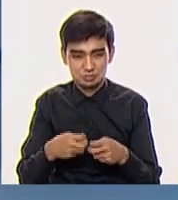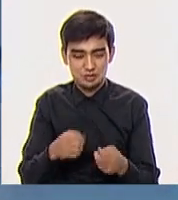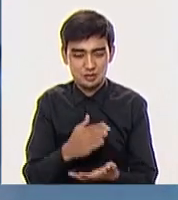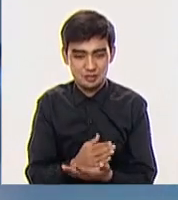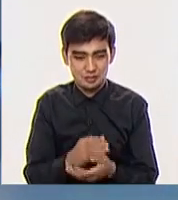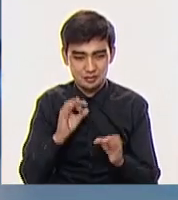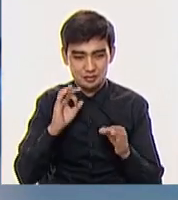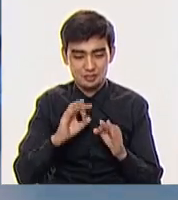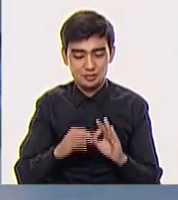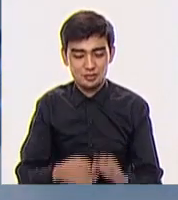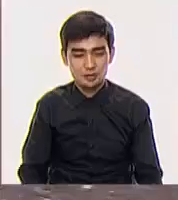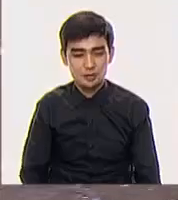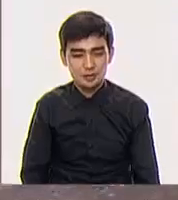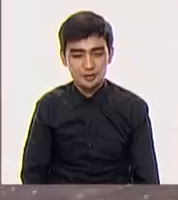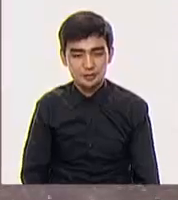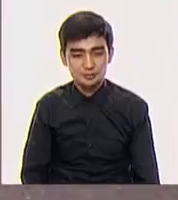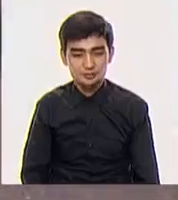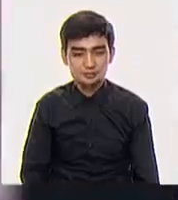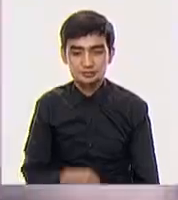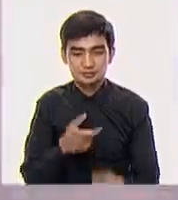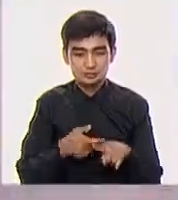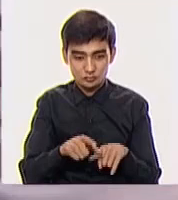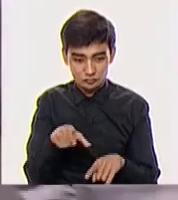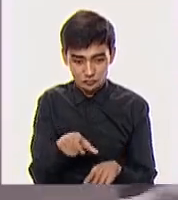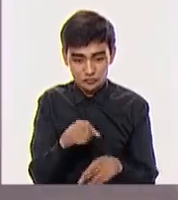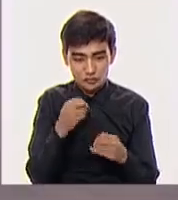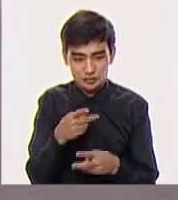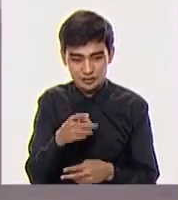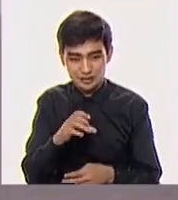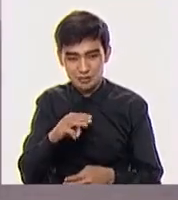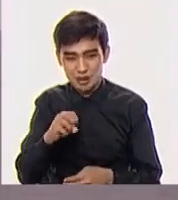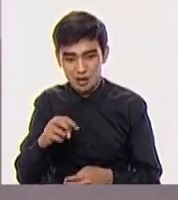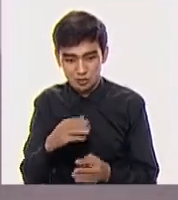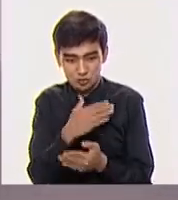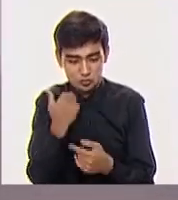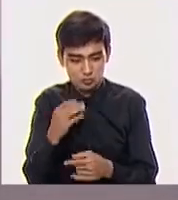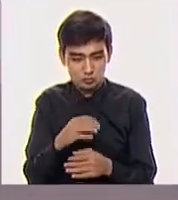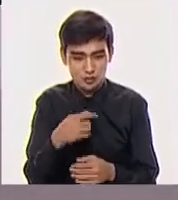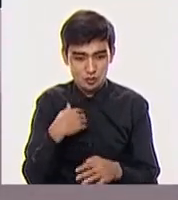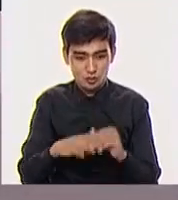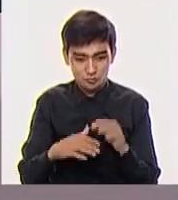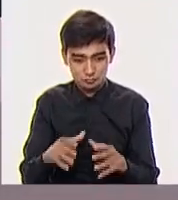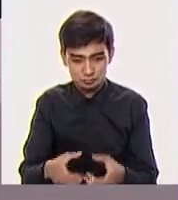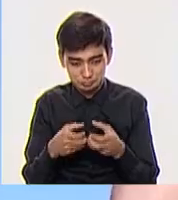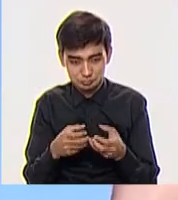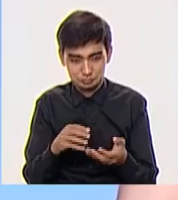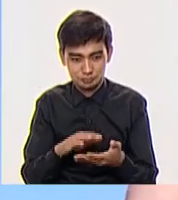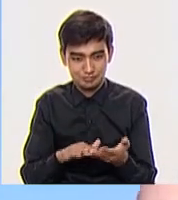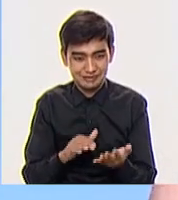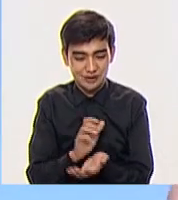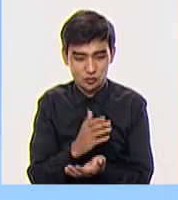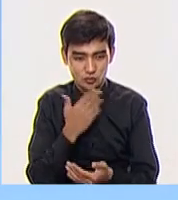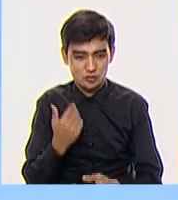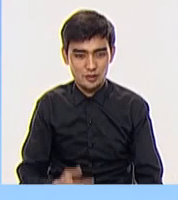Людмила Батюшкина продолжит. Это разве дорога? Тут смолы вообще нет, даже руки не пачкает.